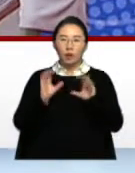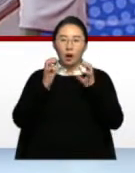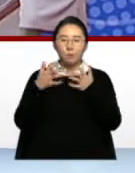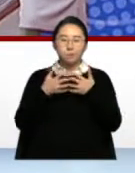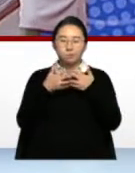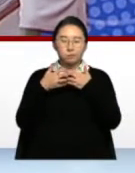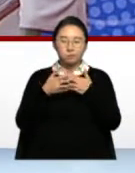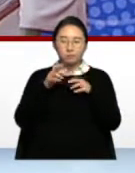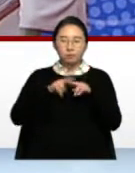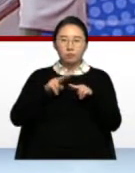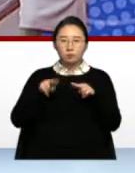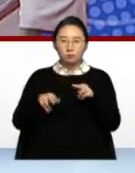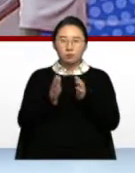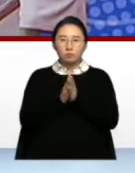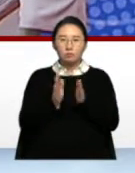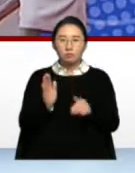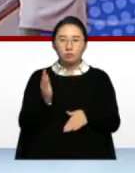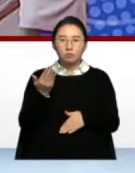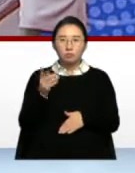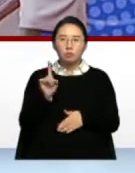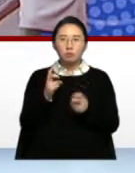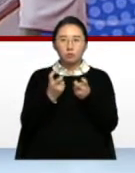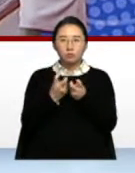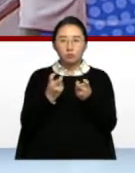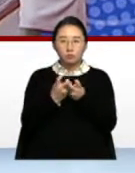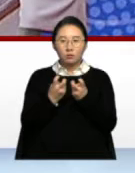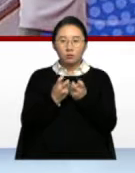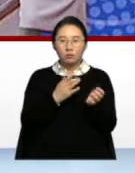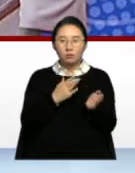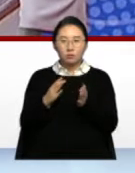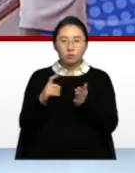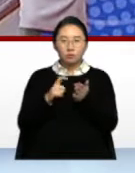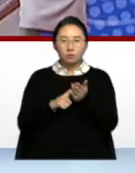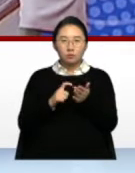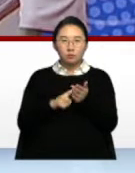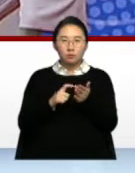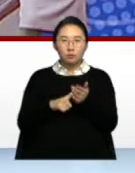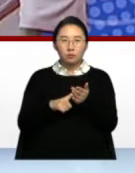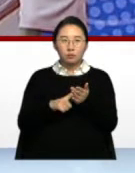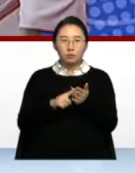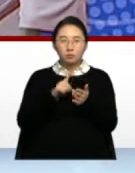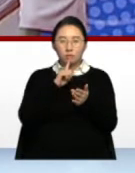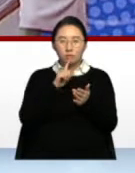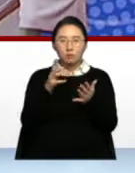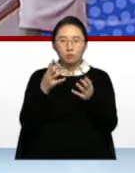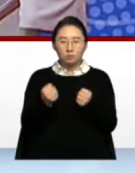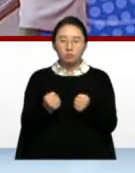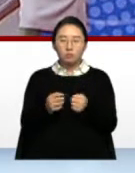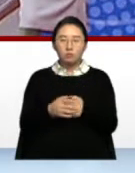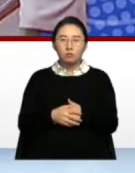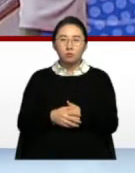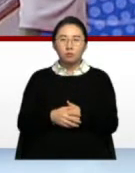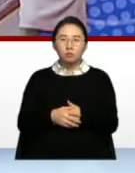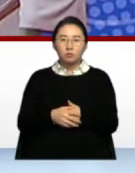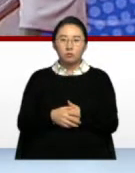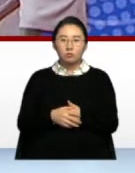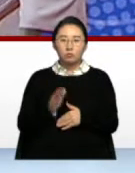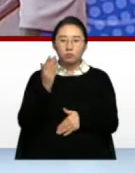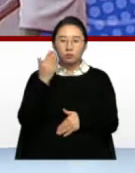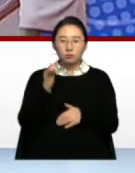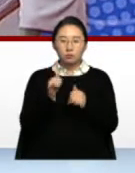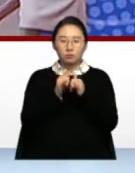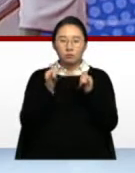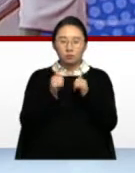베이비붐 세대의 은퇴가 시작되면서 이를 어떻게 대비해야 하는지가 요즘 화두로 떠오르고 있습니다. 이런 가운데